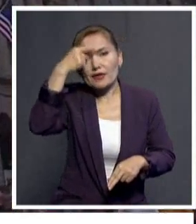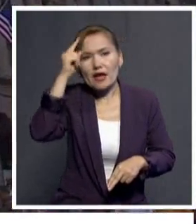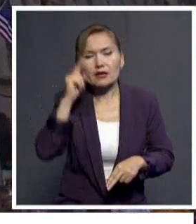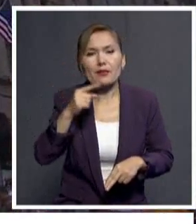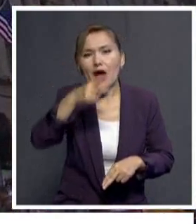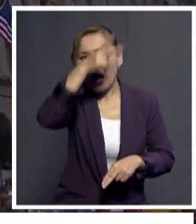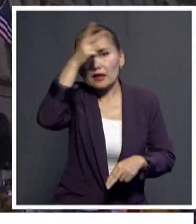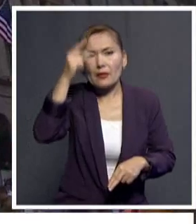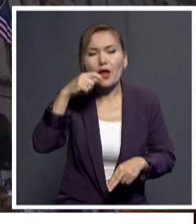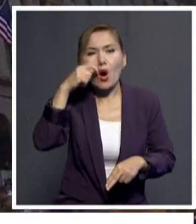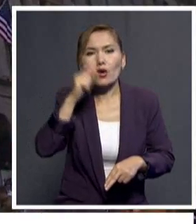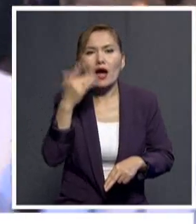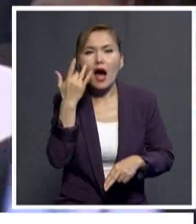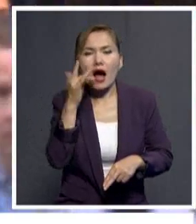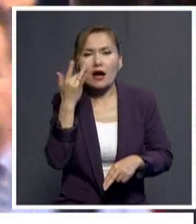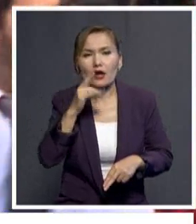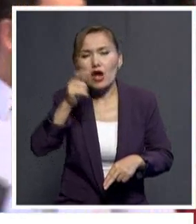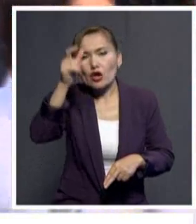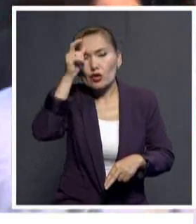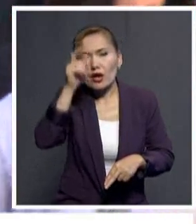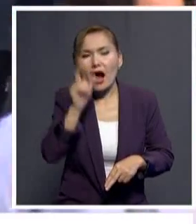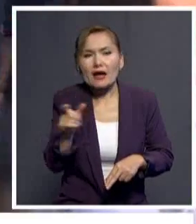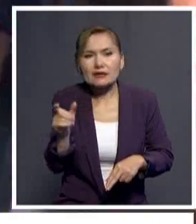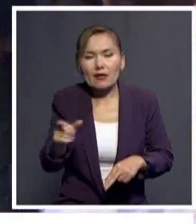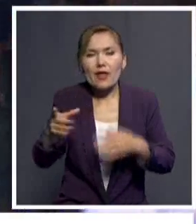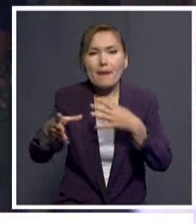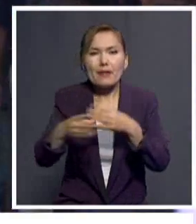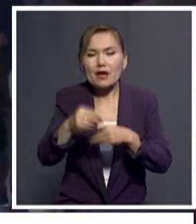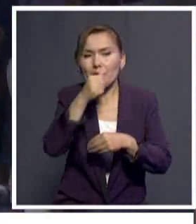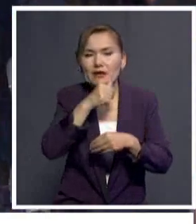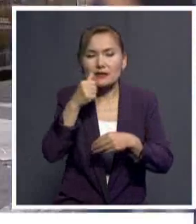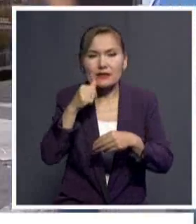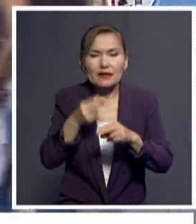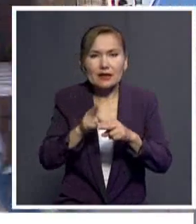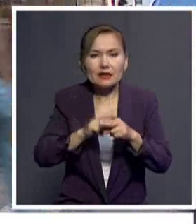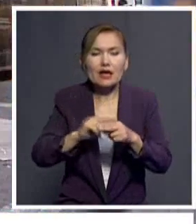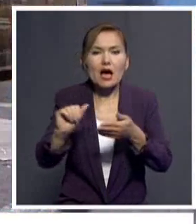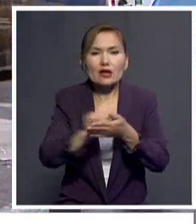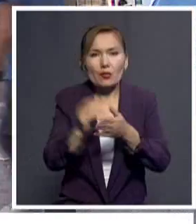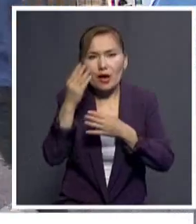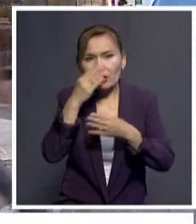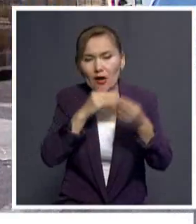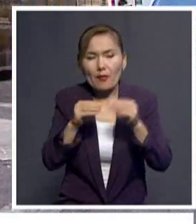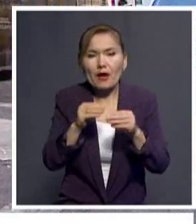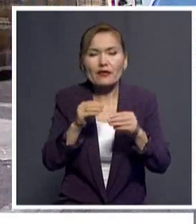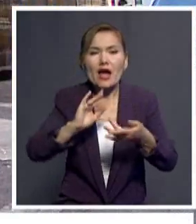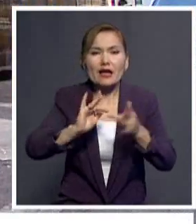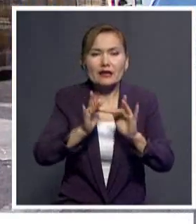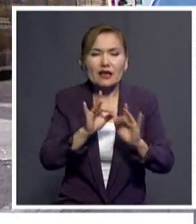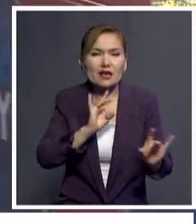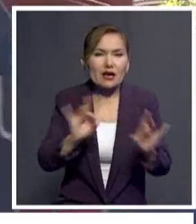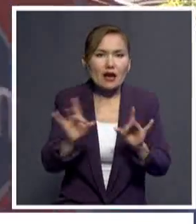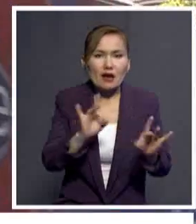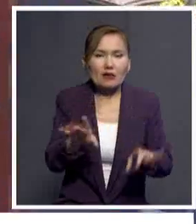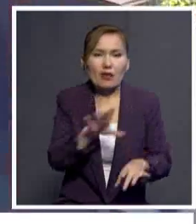Украина, ақш және Түркия азаматтармен бірлесіп, көлік сатылатын туралы жалған жарнама орналастырып келген. Ол үшін арнай фирмаларда ашып